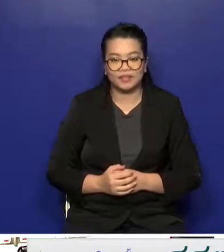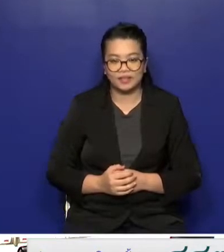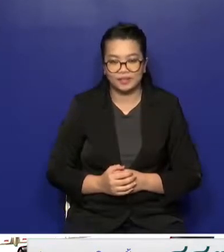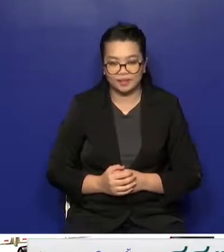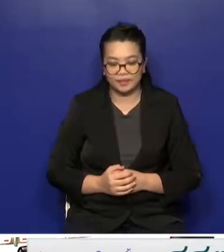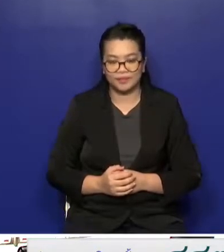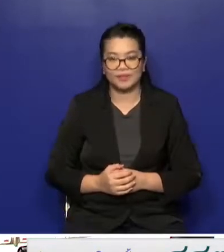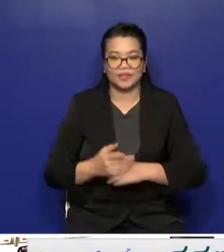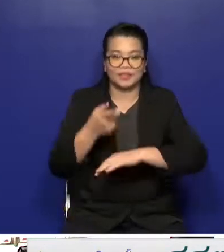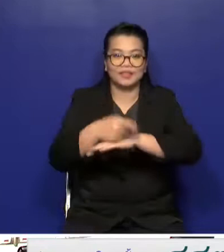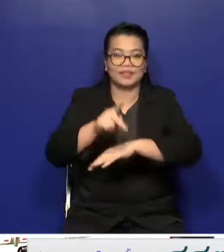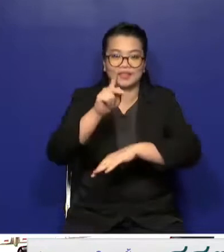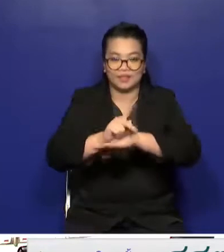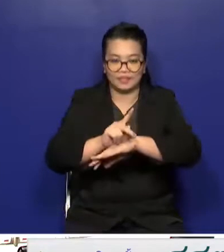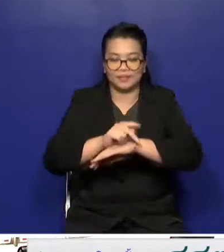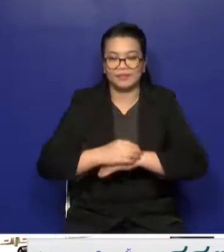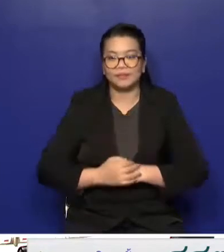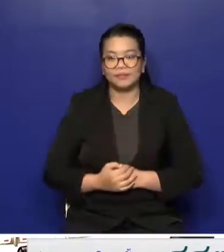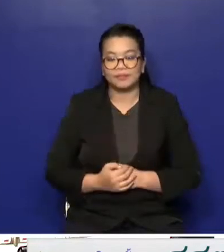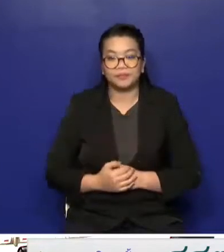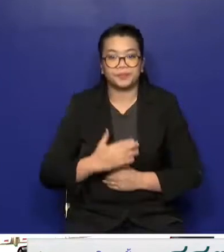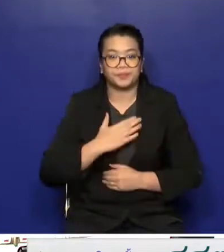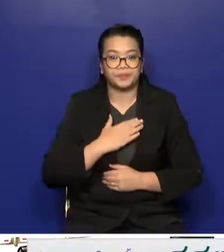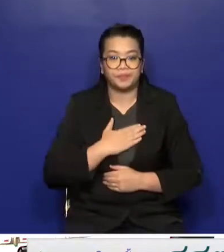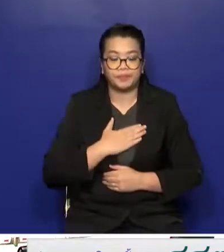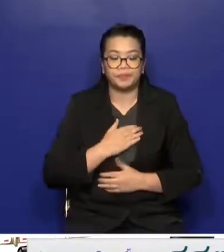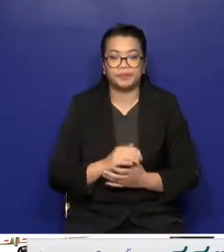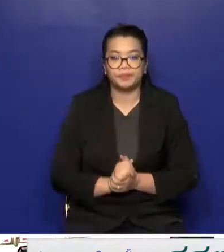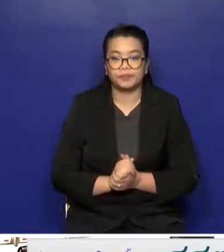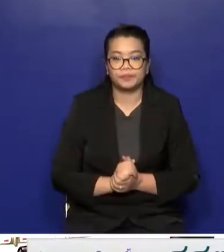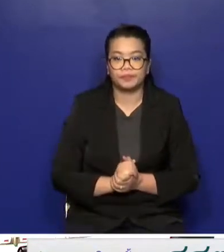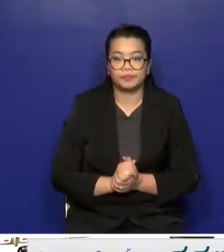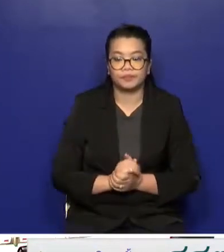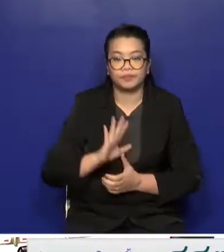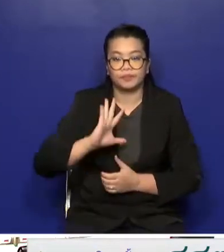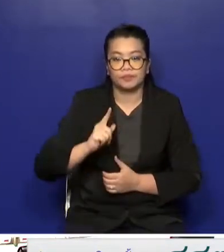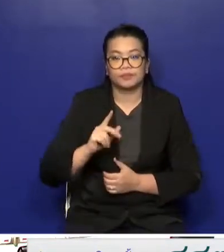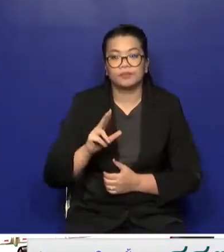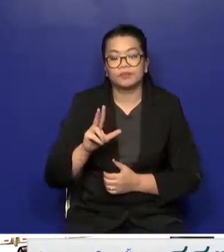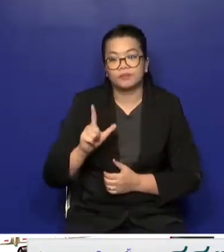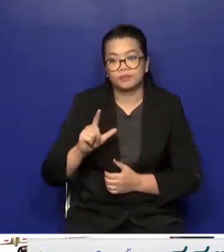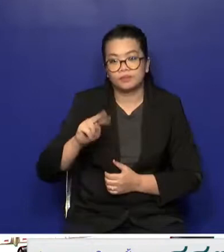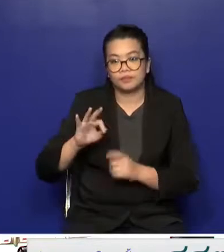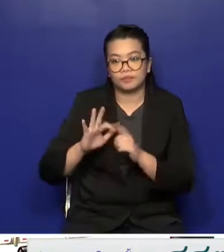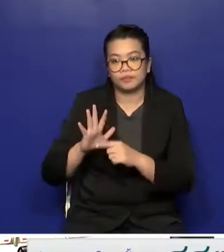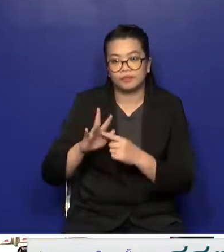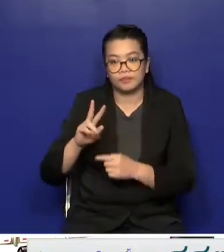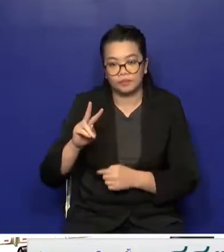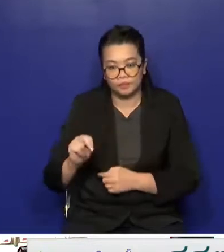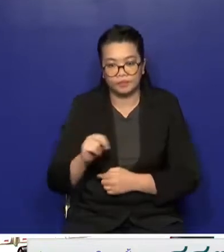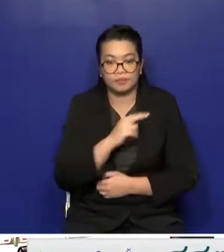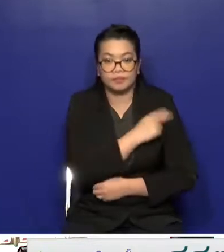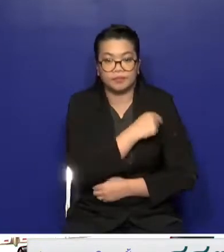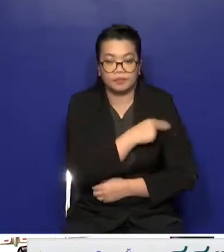ท่าน ประทานทขรบขรบผมในชนน่านสีแก้วสมาชิสภาพุทธานลสดอนจวัดน่าน